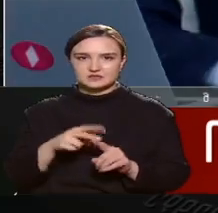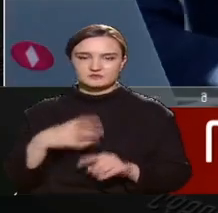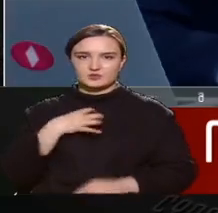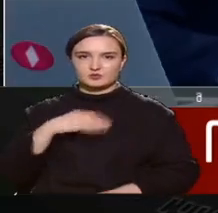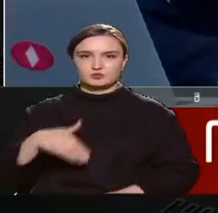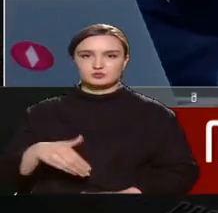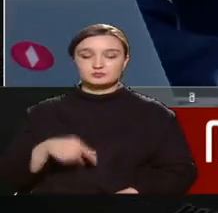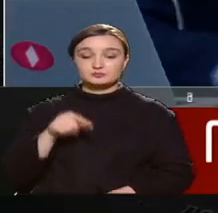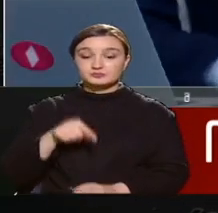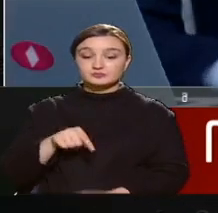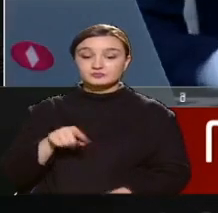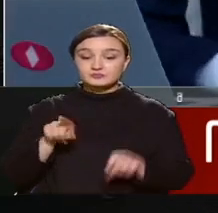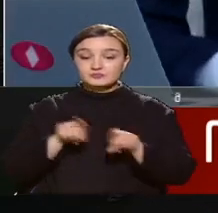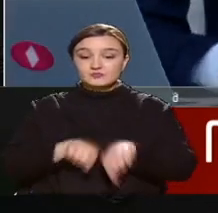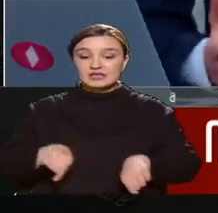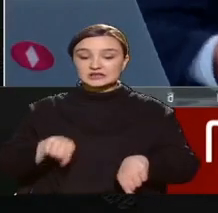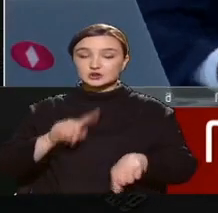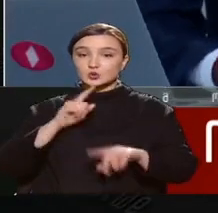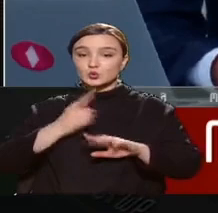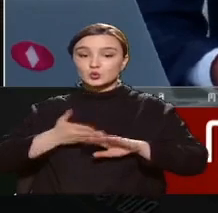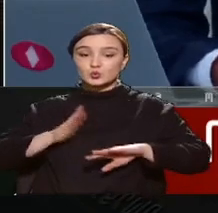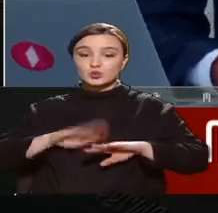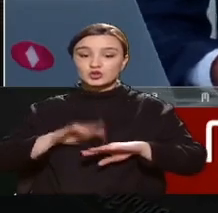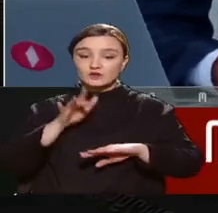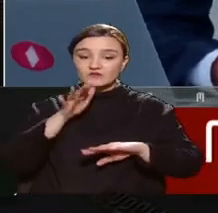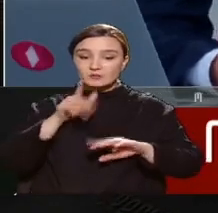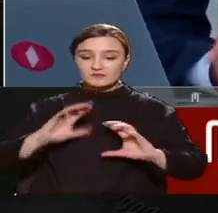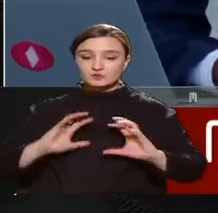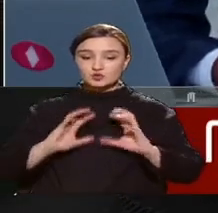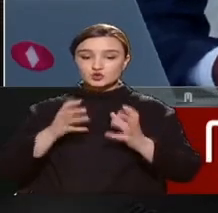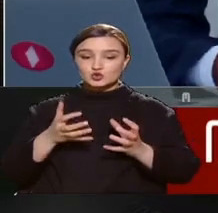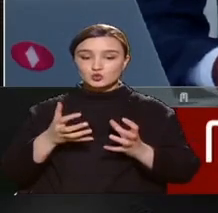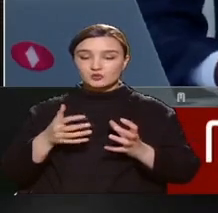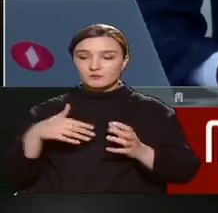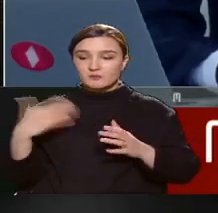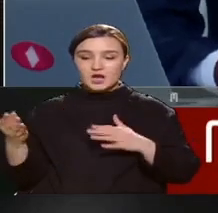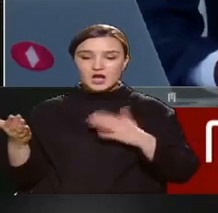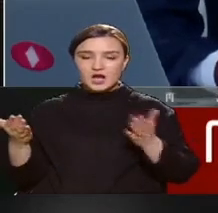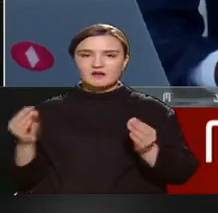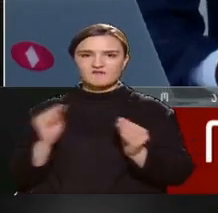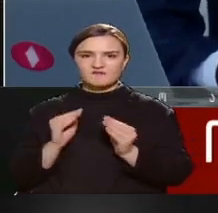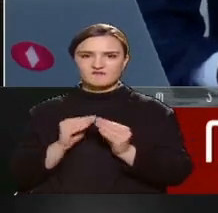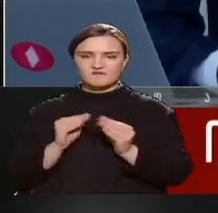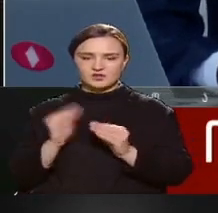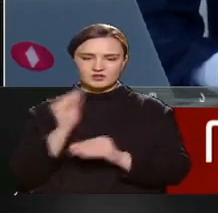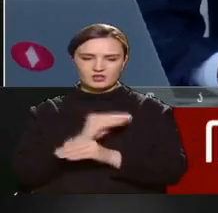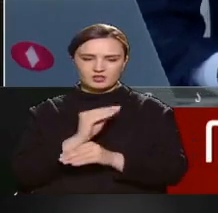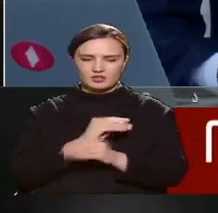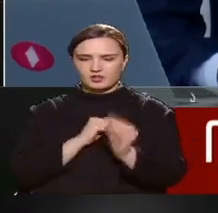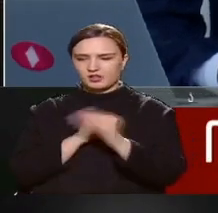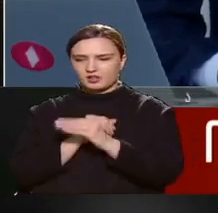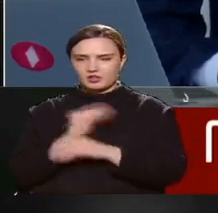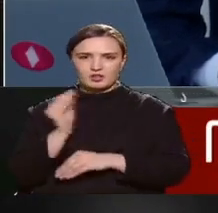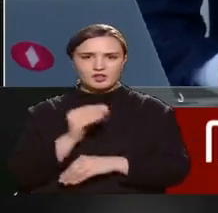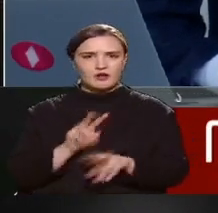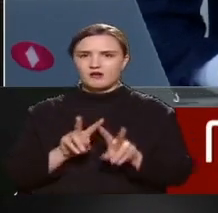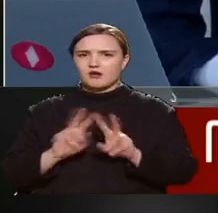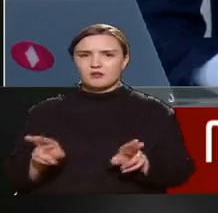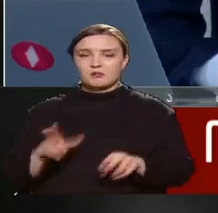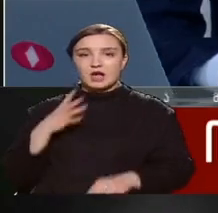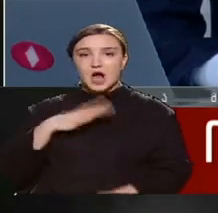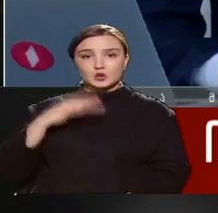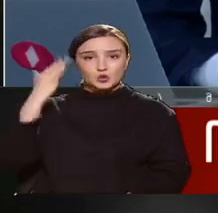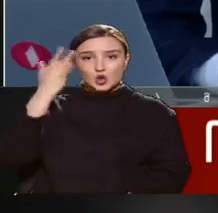ia se trtul vitare, bă, și sunt soplios, tu ești ce-am hoed autrom, ori uim hare cu avertiment, ești critic, itaris, dacă avem bule, e cartul oțne, bă, și mie, cine e